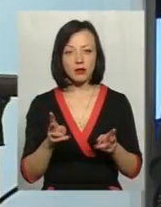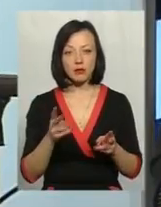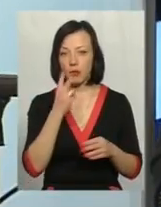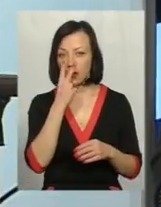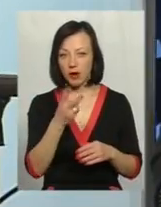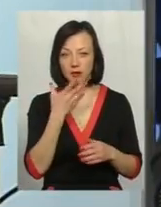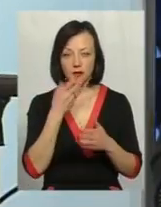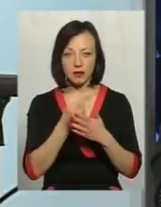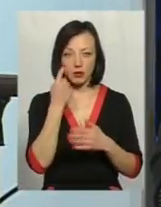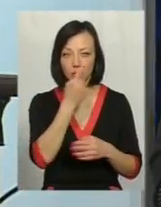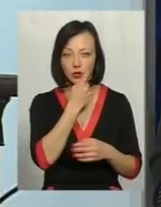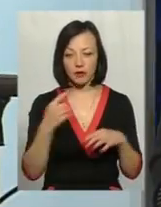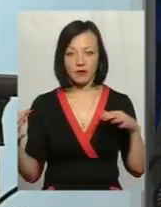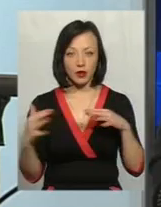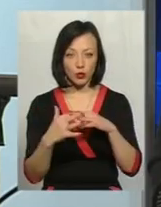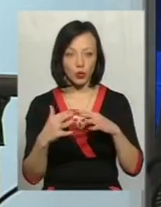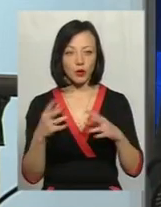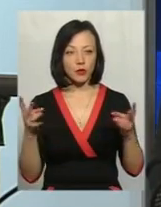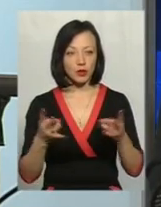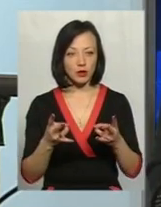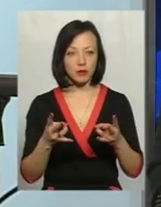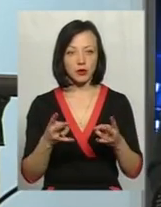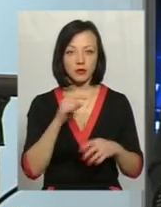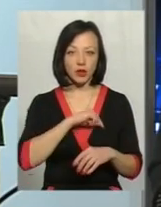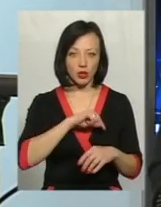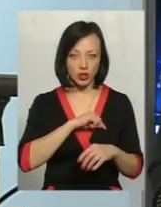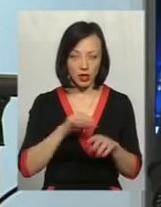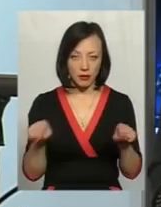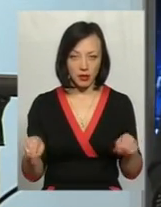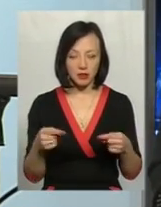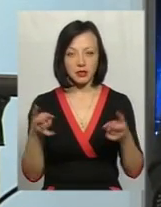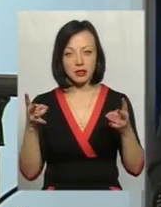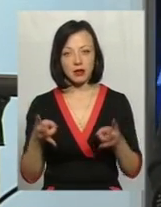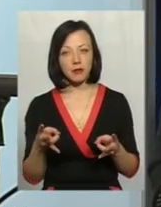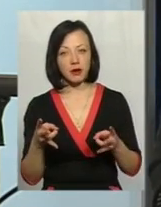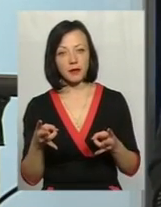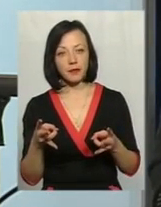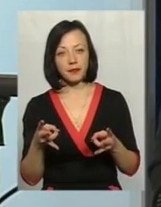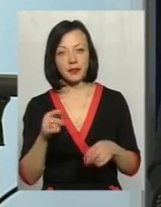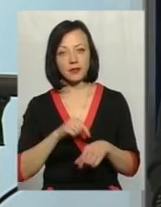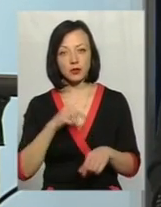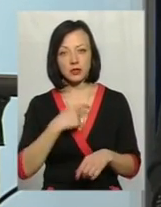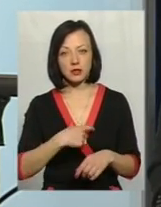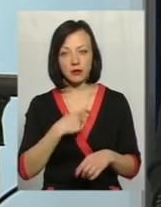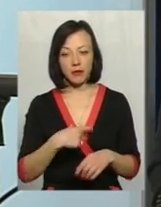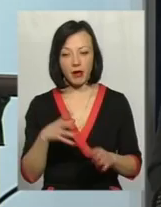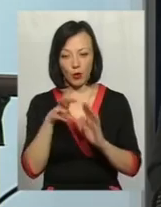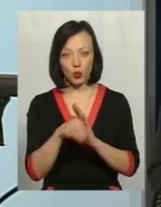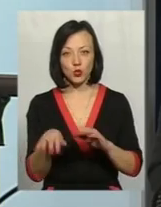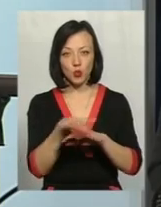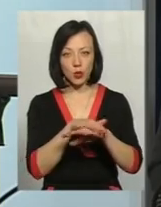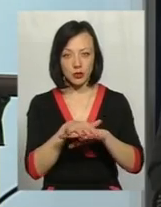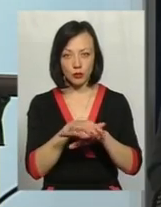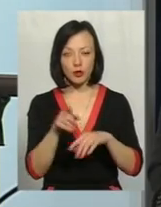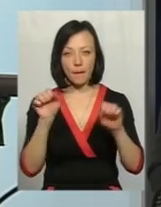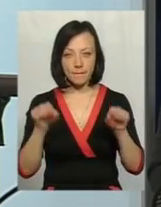побачив на власні очі війну, потрібна не тільки психологічна реабілітація, треба відчути себе у соціумі, те, що